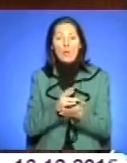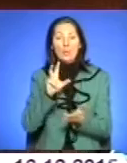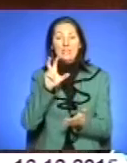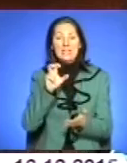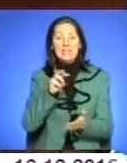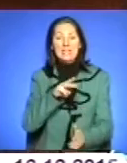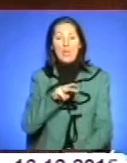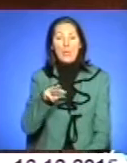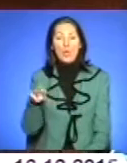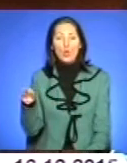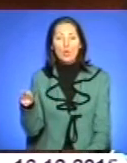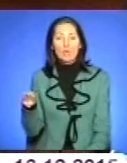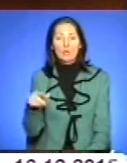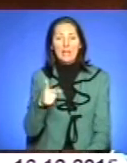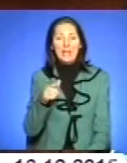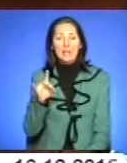мільйонів